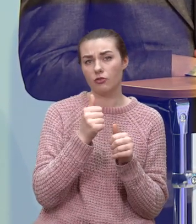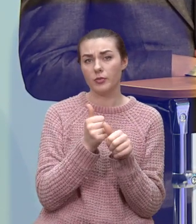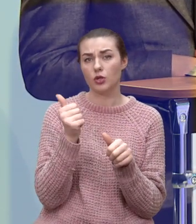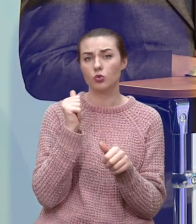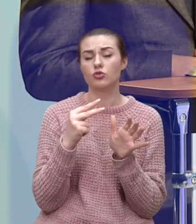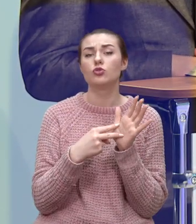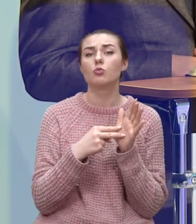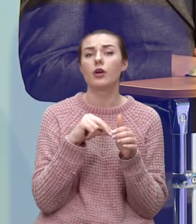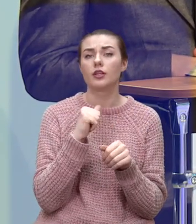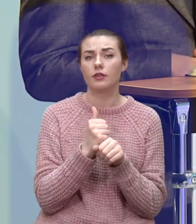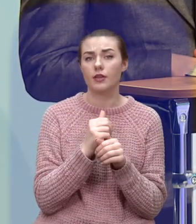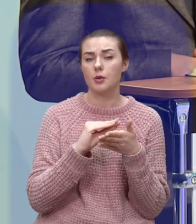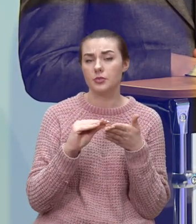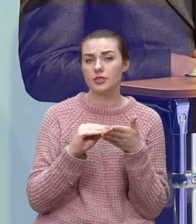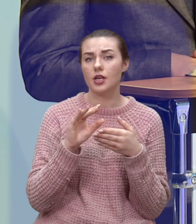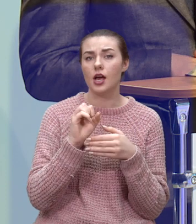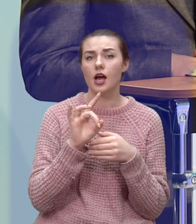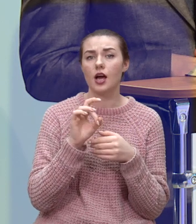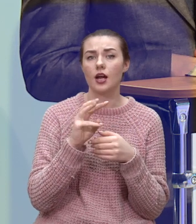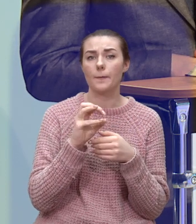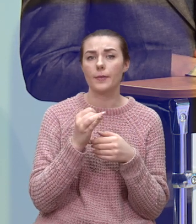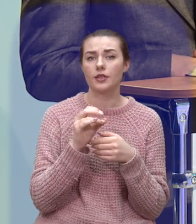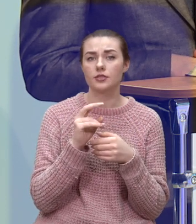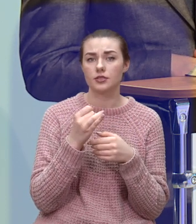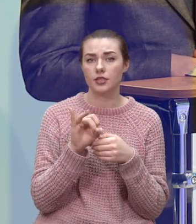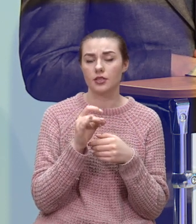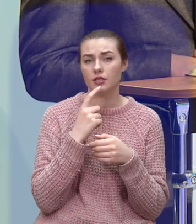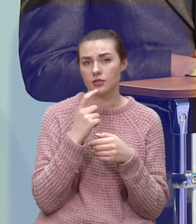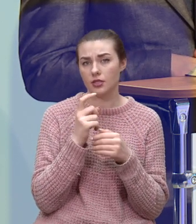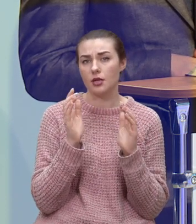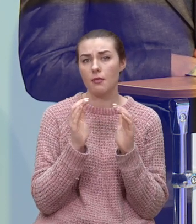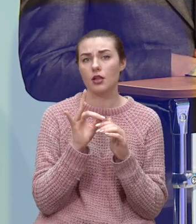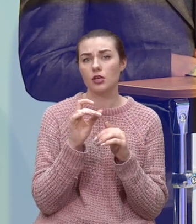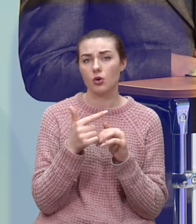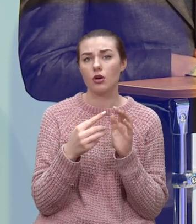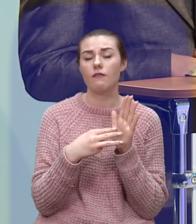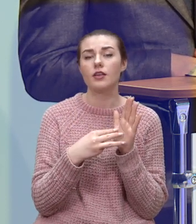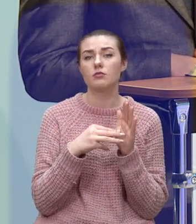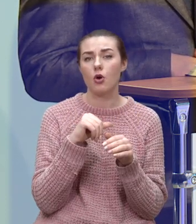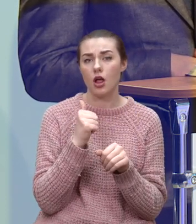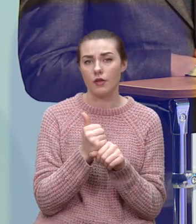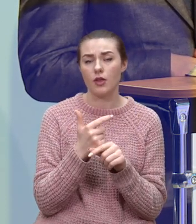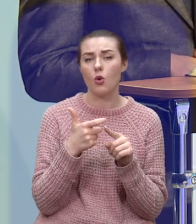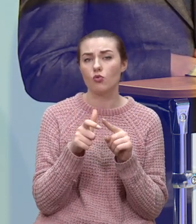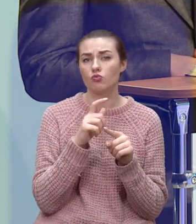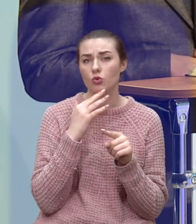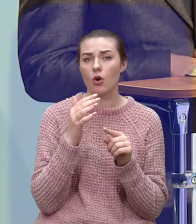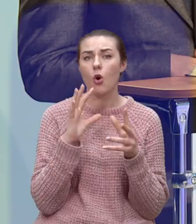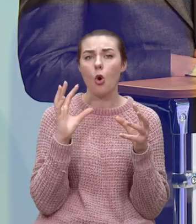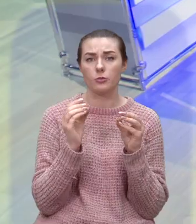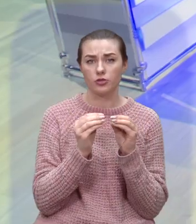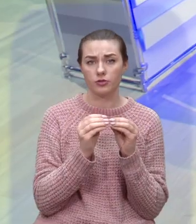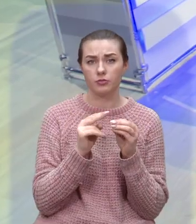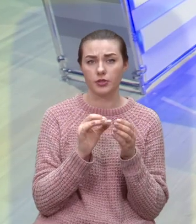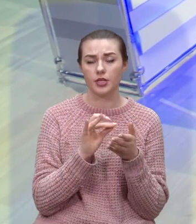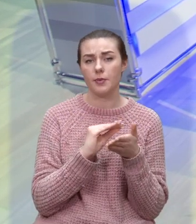предыдущей 7 главе написаны на арамейском и при описании малого рога в 8 главе очень много